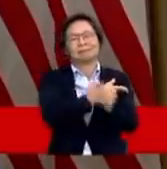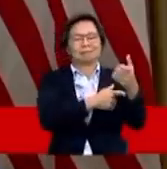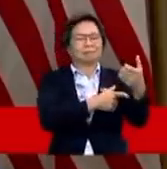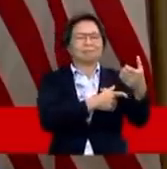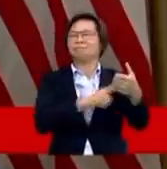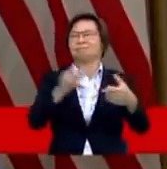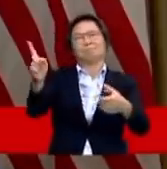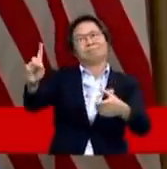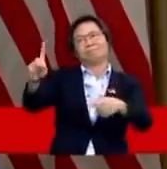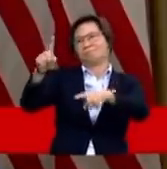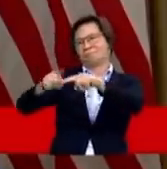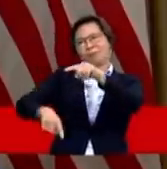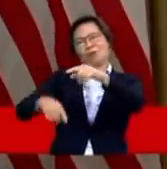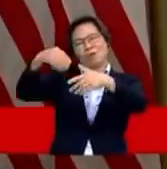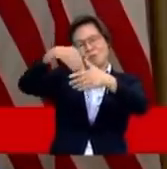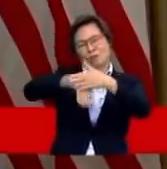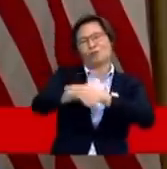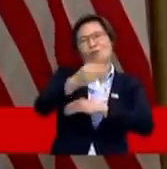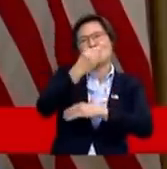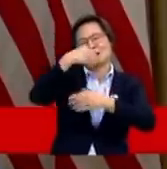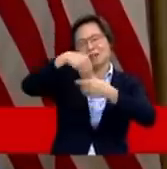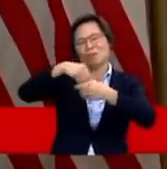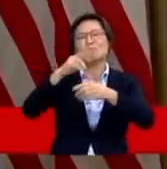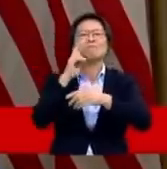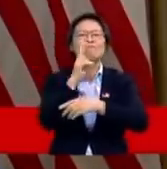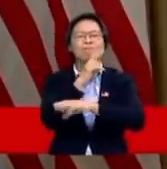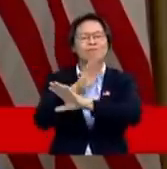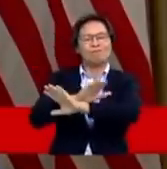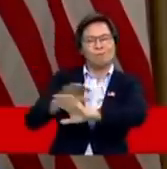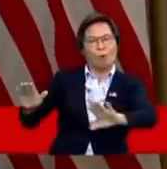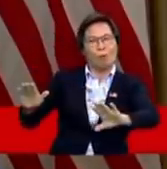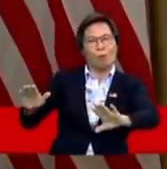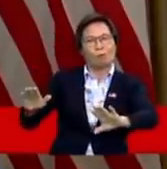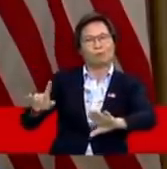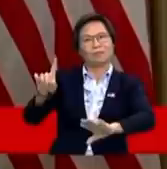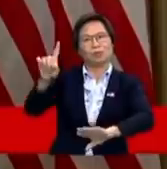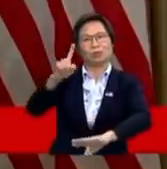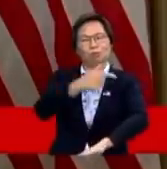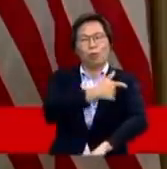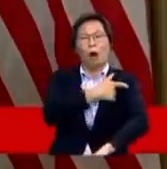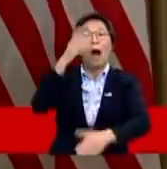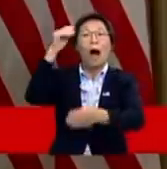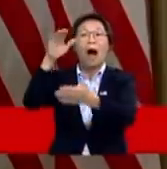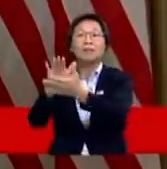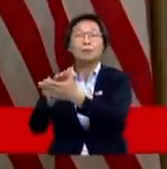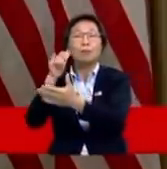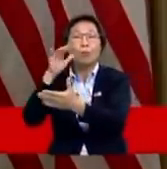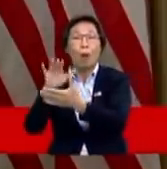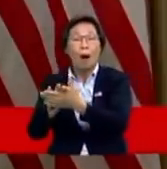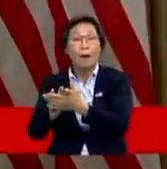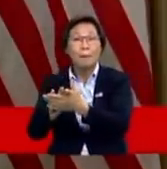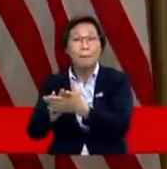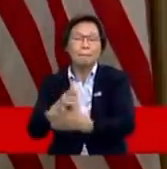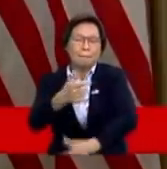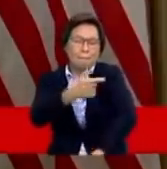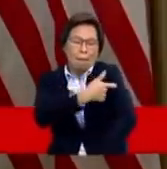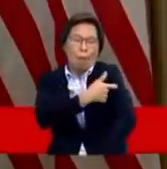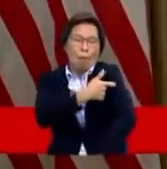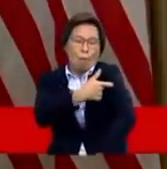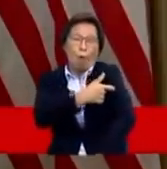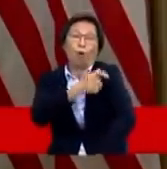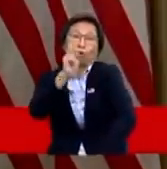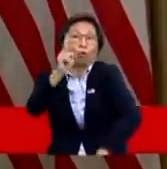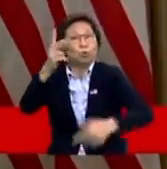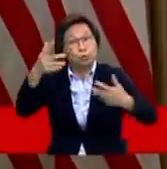dia tidak boleh digunakan untuk dine-in hai bagi pasangan yang telah menerima vaksinasi lengkap